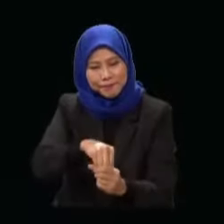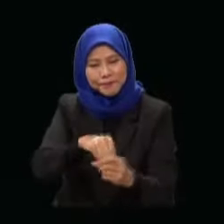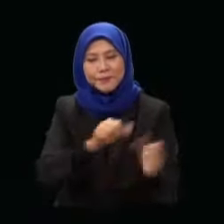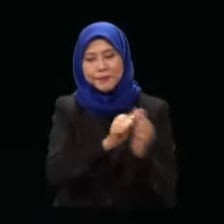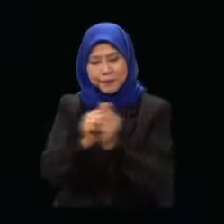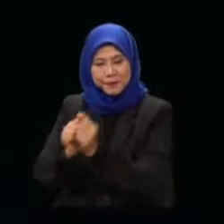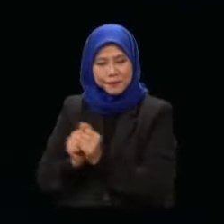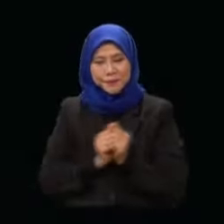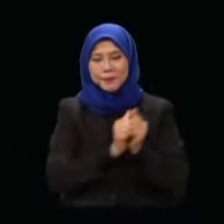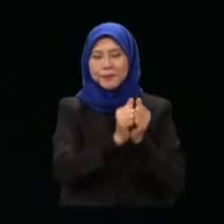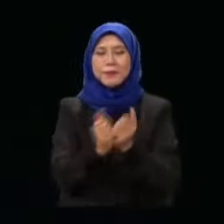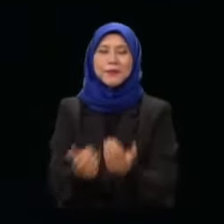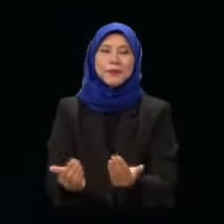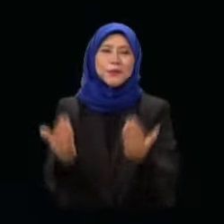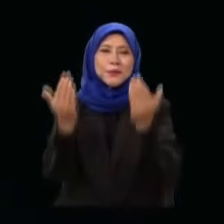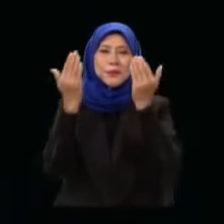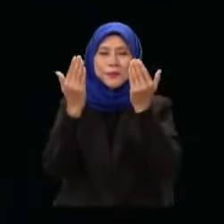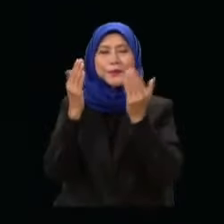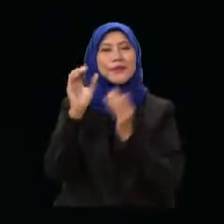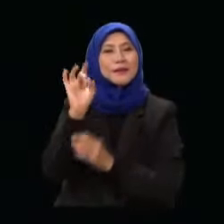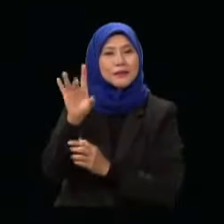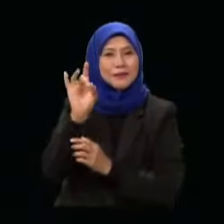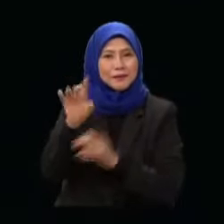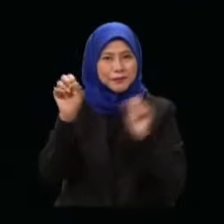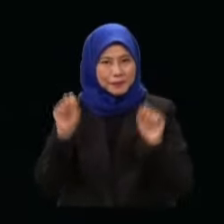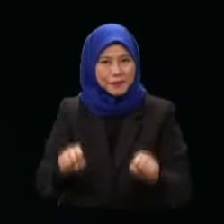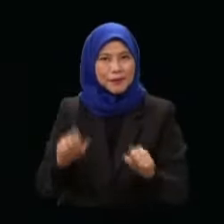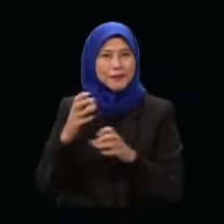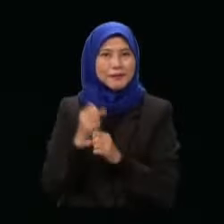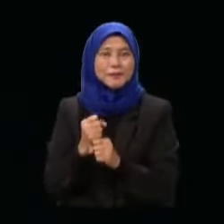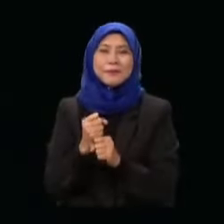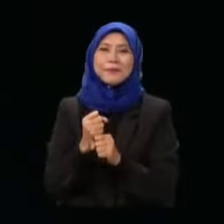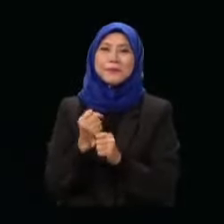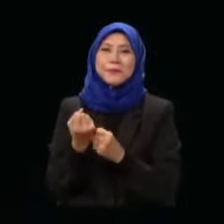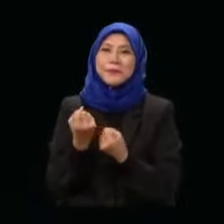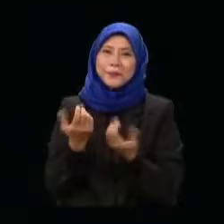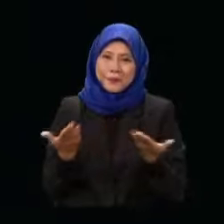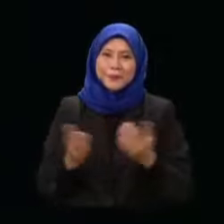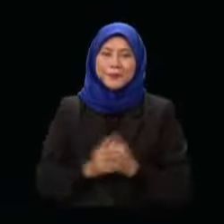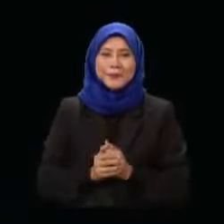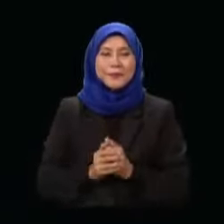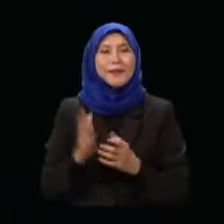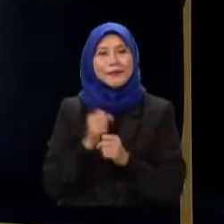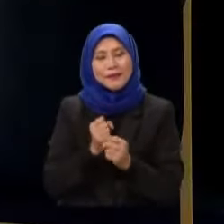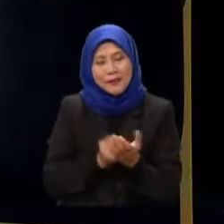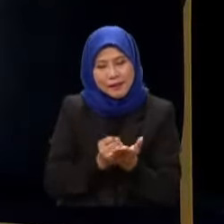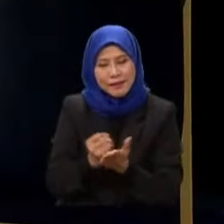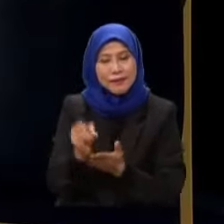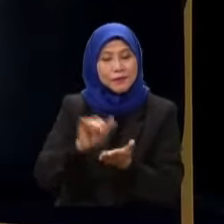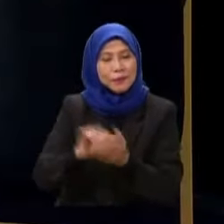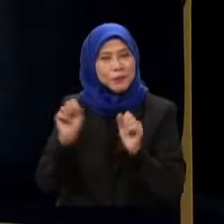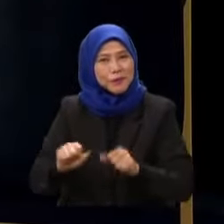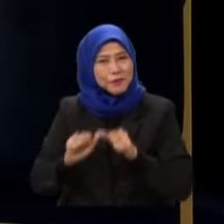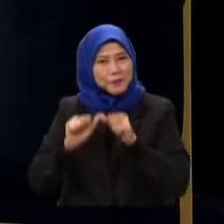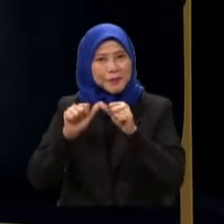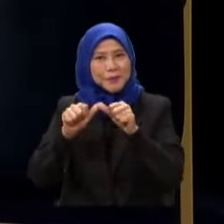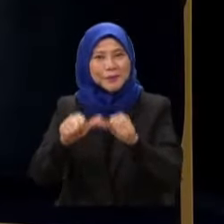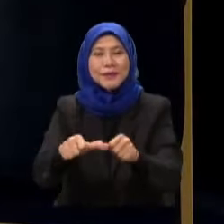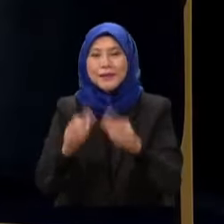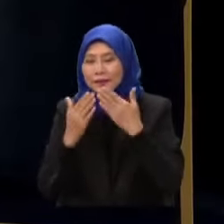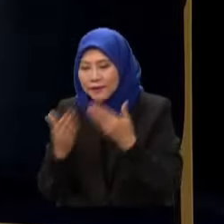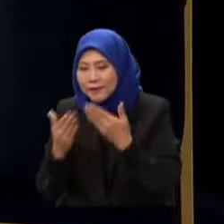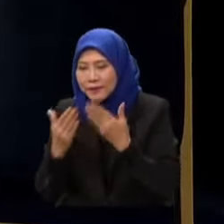kebersamaan dengan syukuran Insyaallah kita dapat melahirkan Allahumma Amin amin operasikan keikhlasan tumbuhan terus diberikan karena